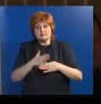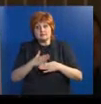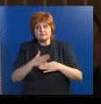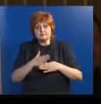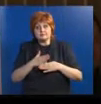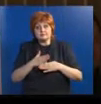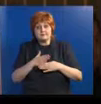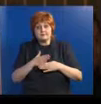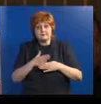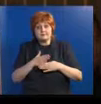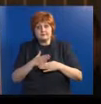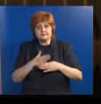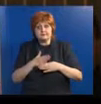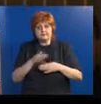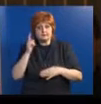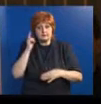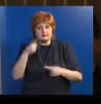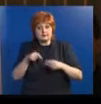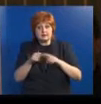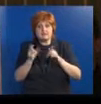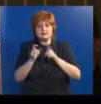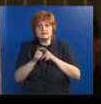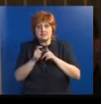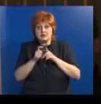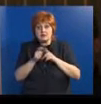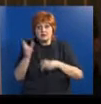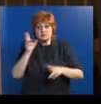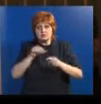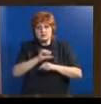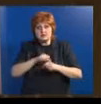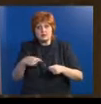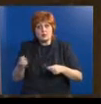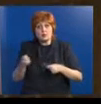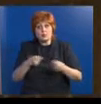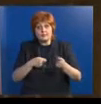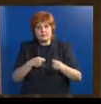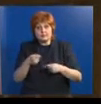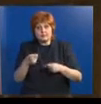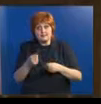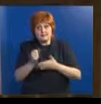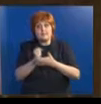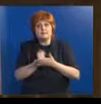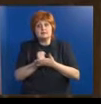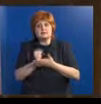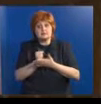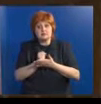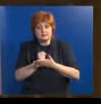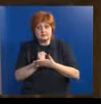этого форума звучат такие слова, как студенческое самоуправление, интеллектуальный потенциал,